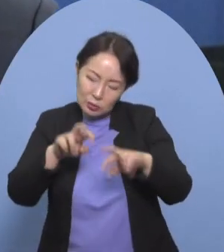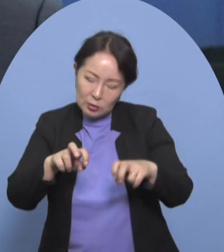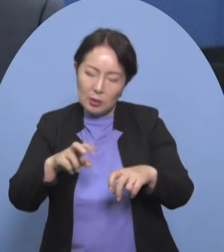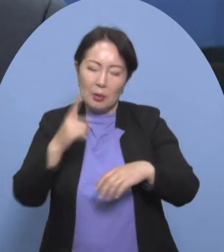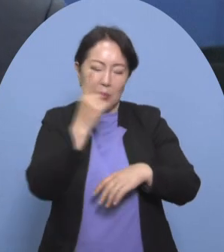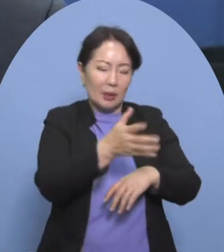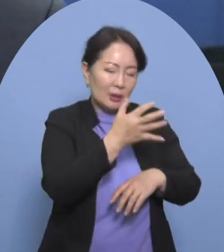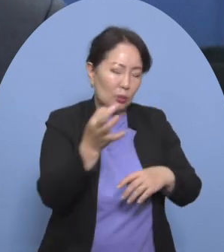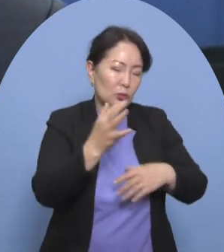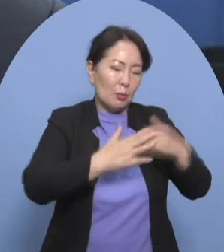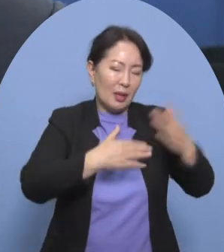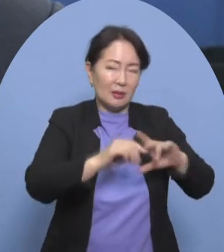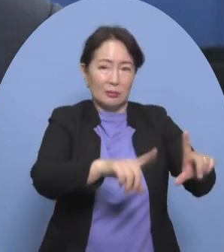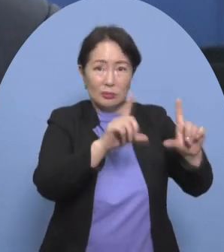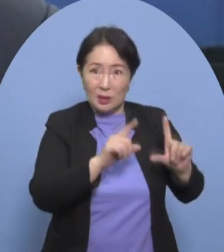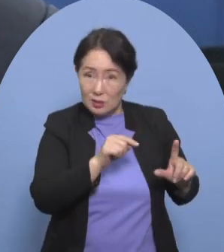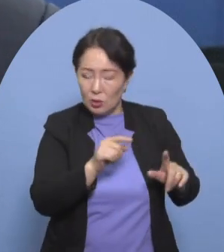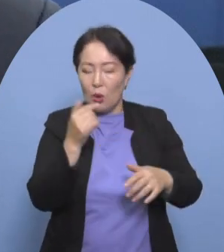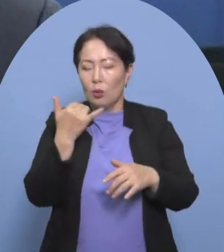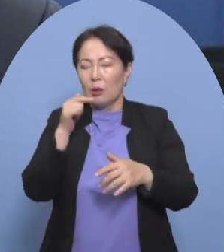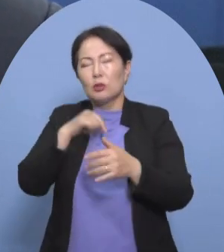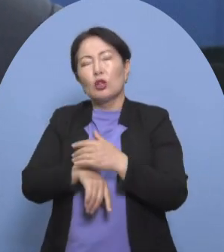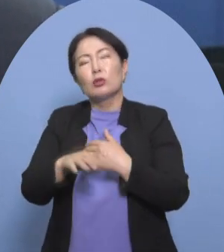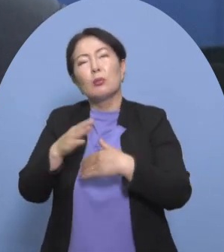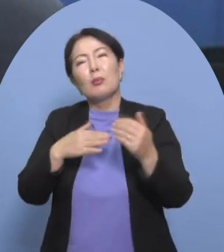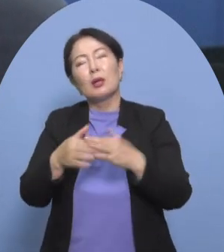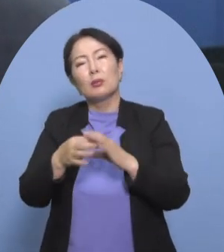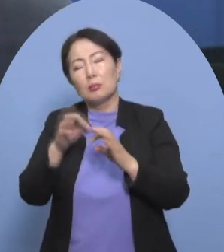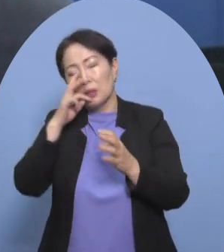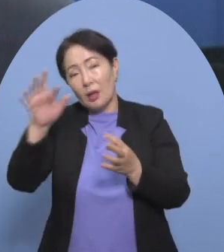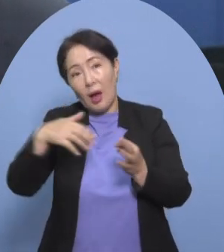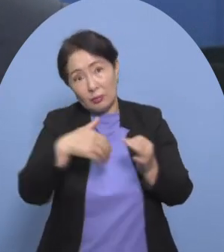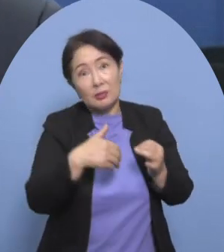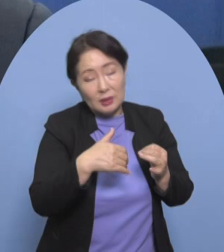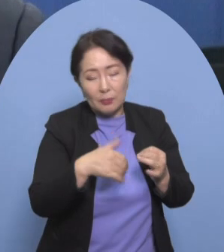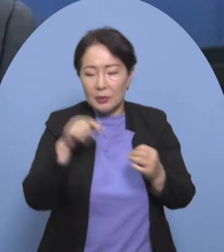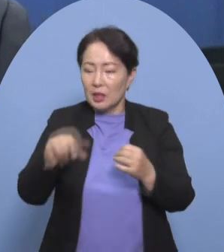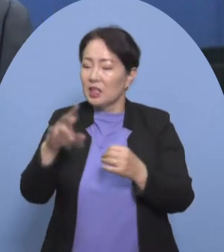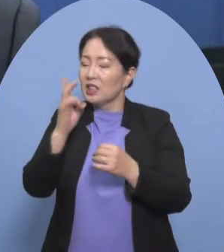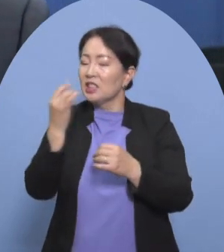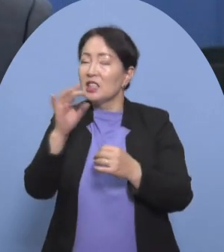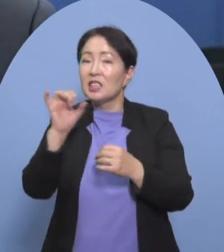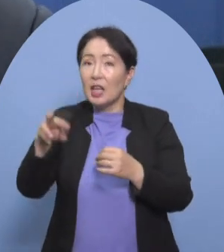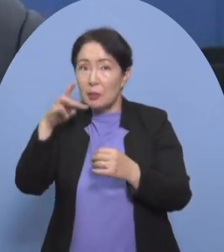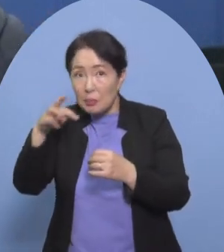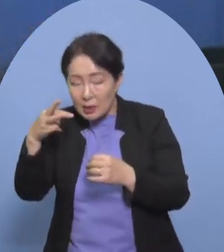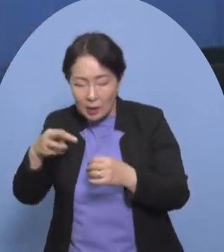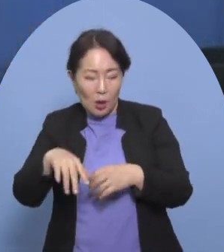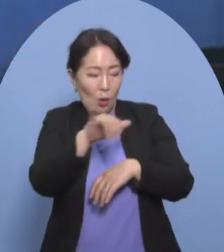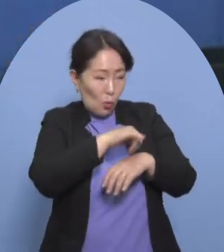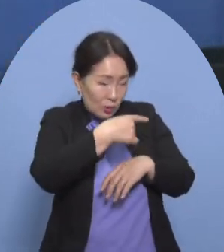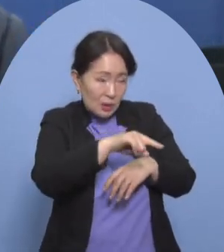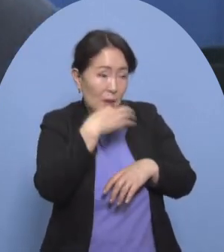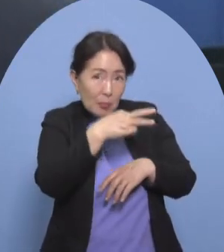даалгавар, 1500 гаруй барилгын шинжилгээ гэрчлэгээ зэрэг Улаанбаатар хотод олгогдсон барилгын шинжилгээний мэдээллийг авдаг. За тэгвэл энэ нийслэлийн мэдээлүүд